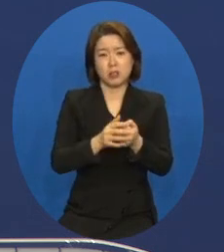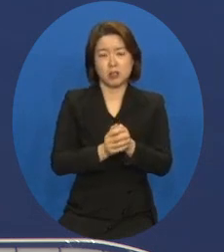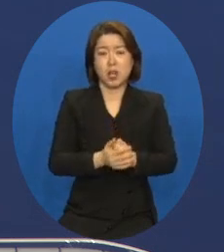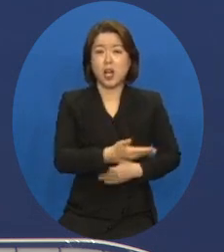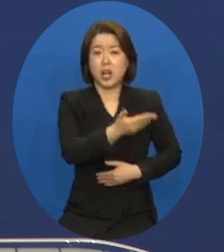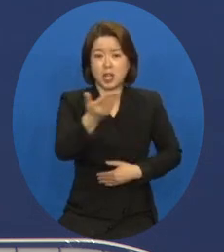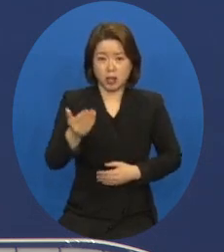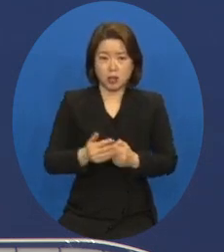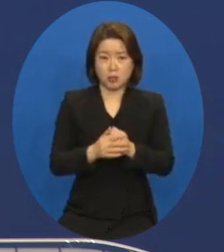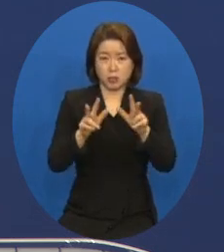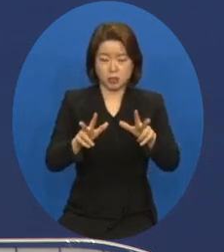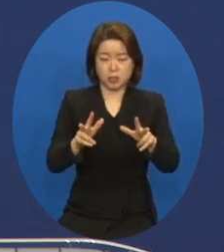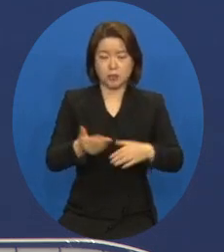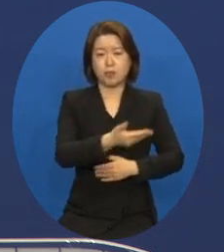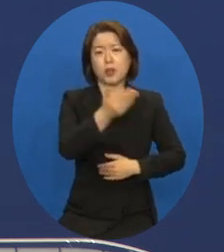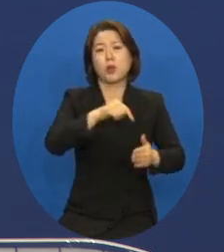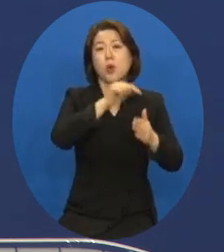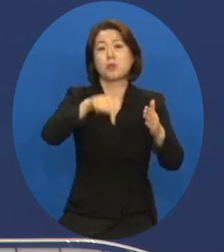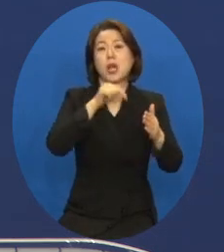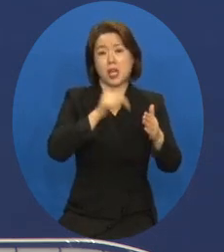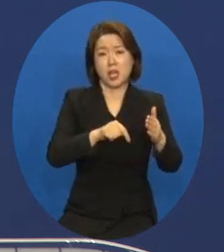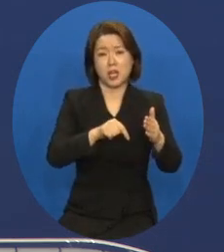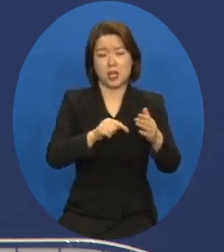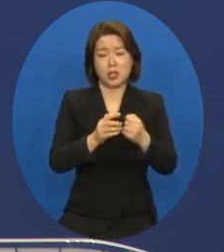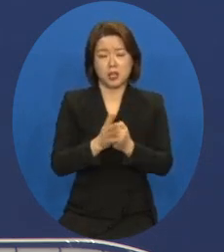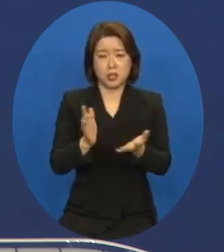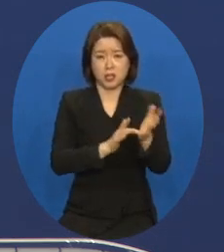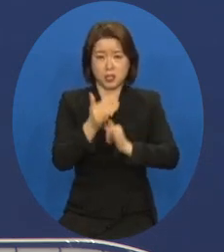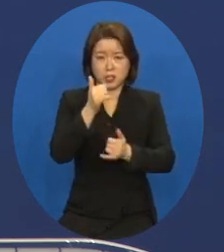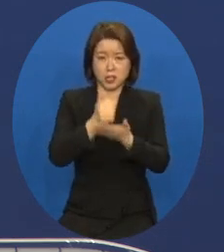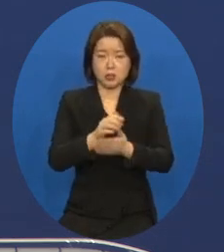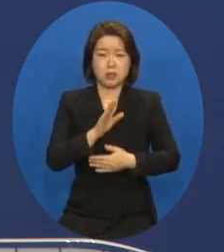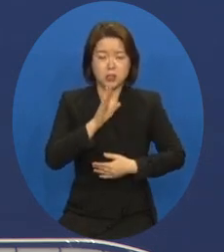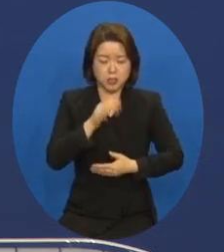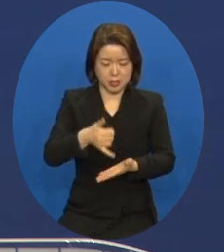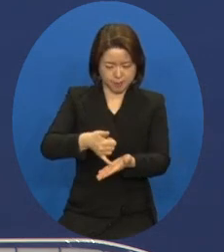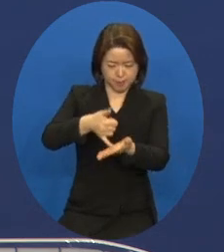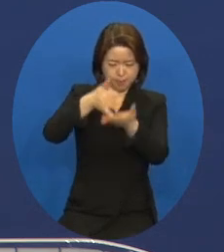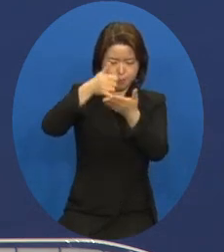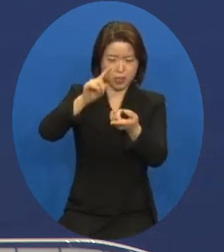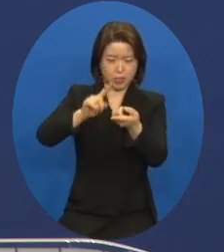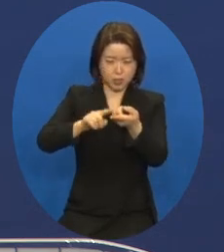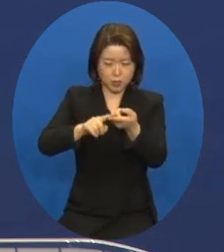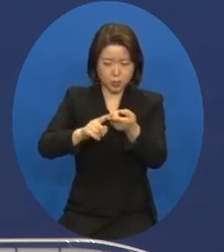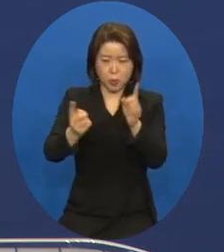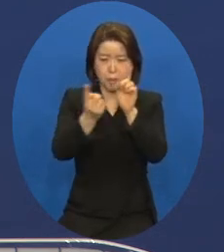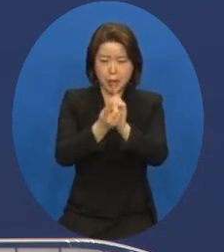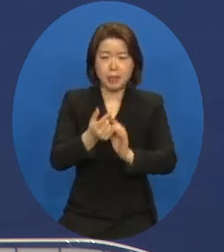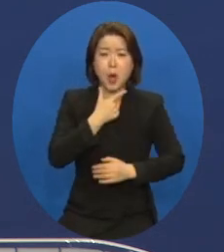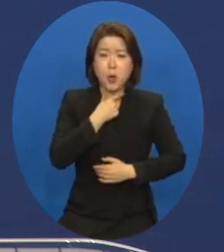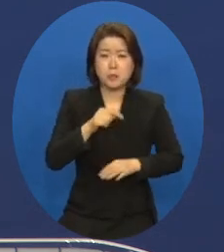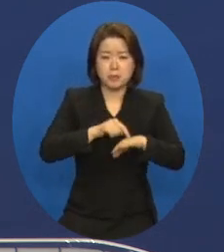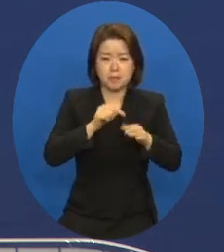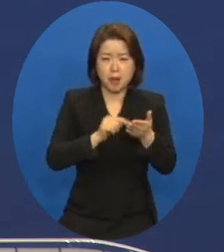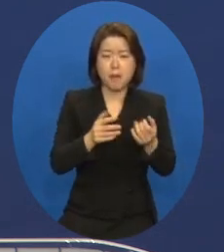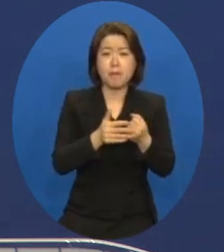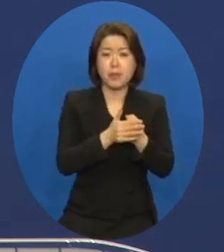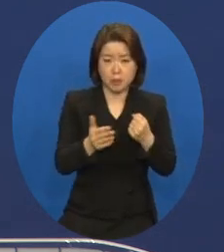여러분 지금 여러분 안에는 예수님을 진짜 인격적으로 만나고 싶은 마음 때문에